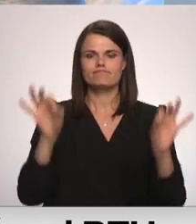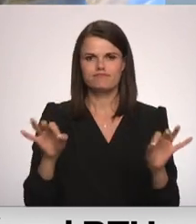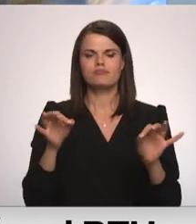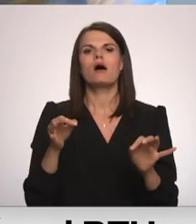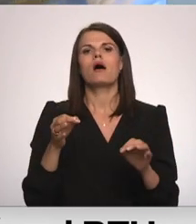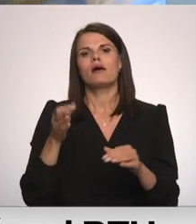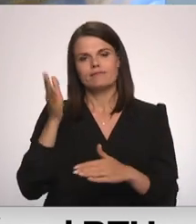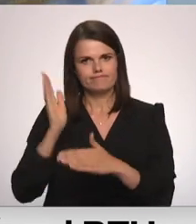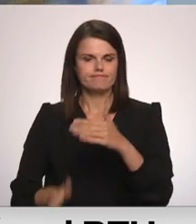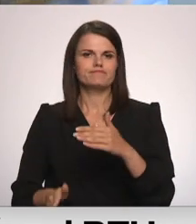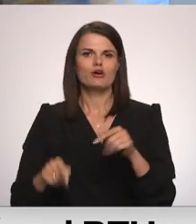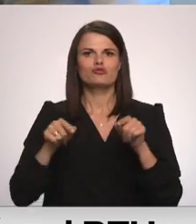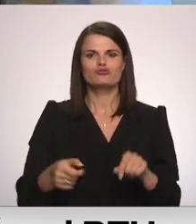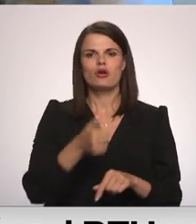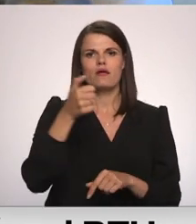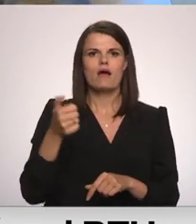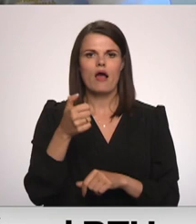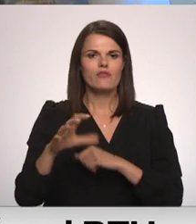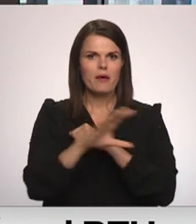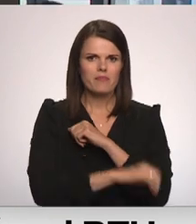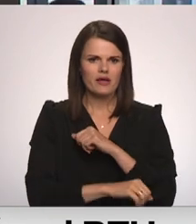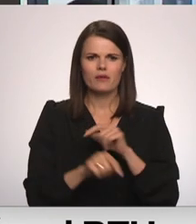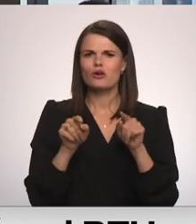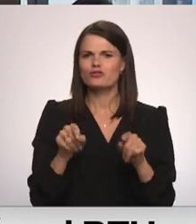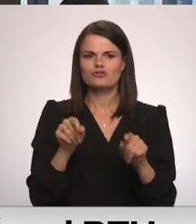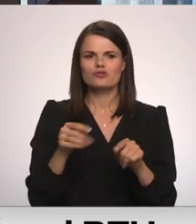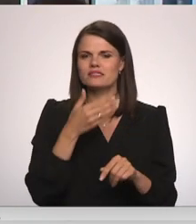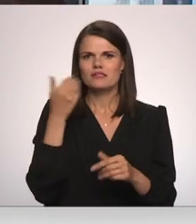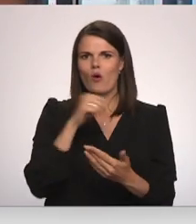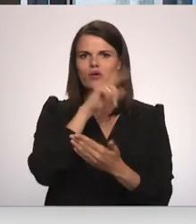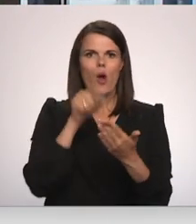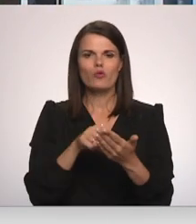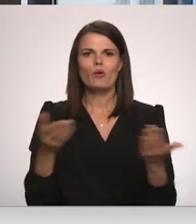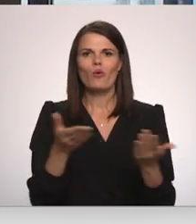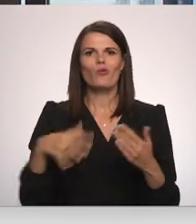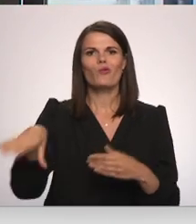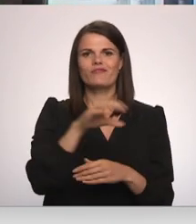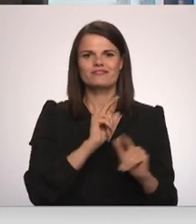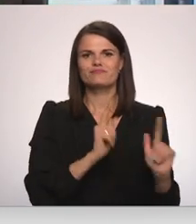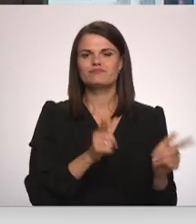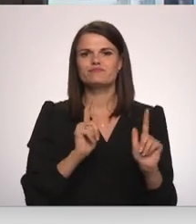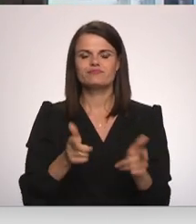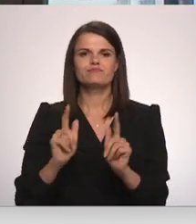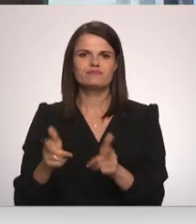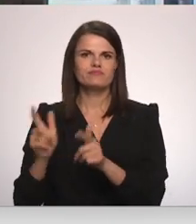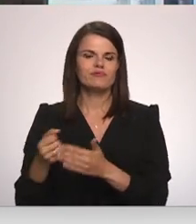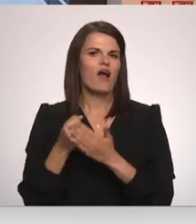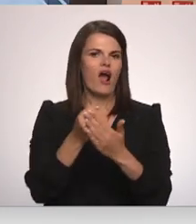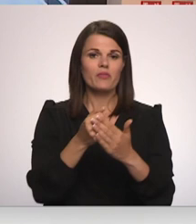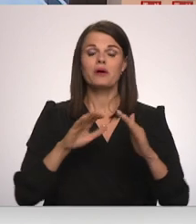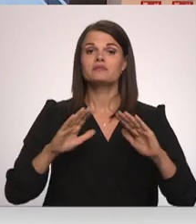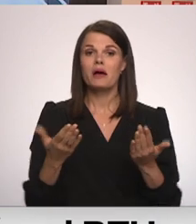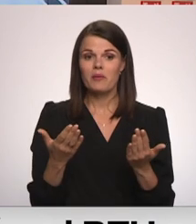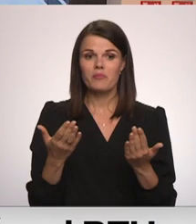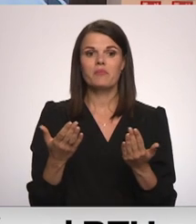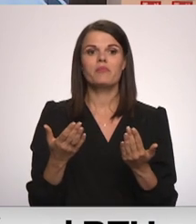gada beigām. Šis jautājums nav jautājums, kurā mēs esam iegūši vienotu un visu iesaistīto institūciju atbalstu, bet lai